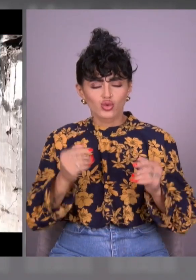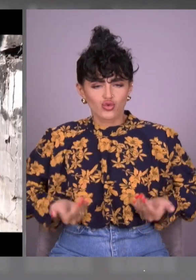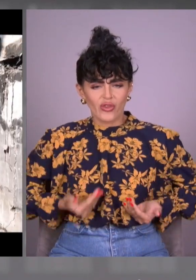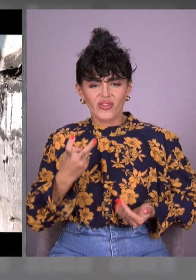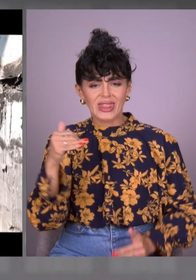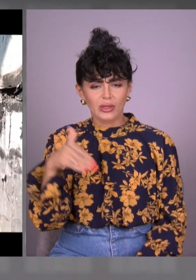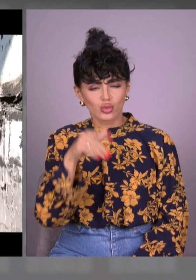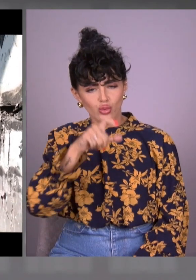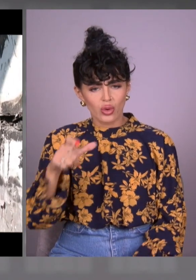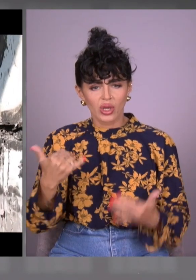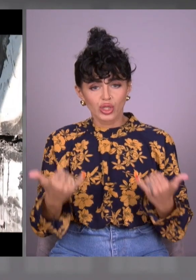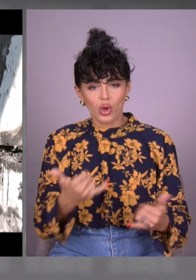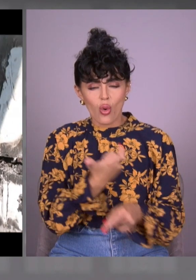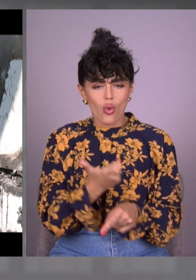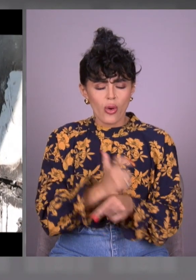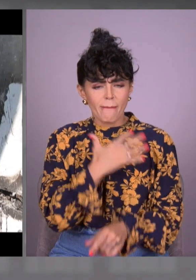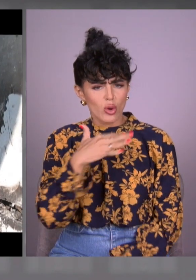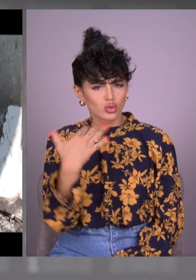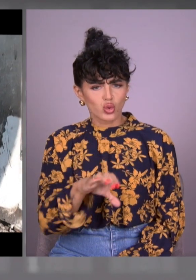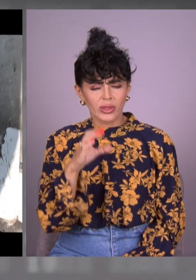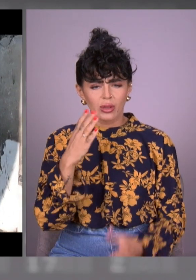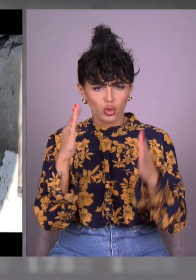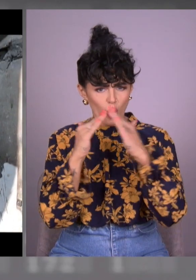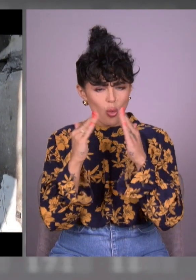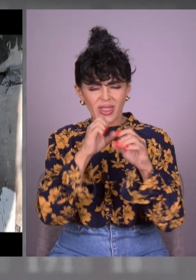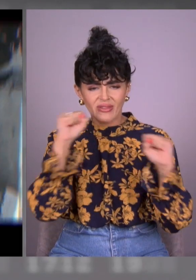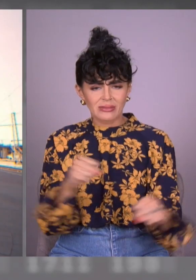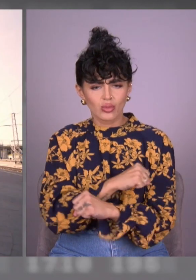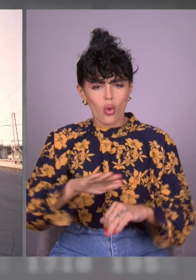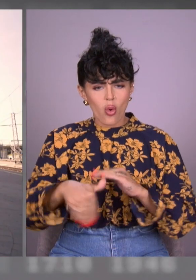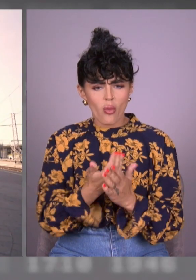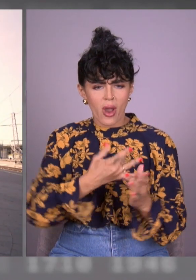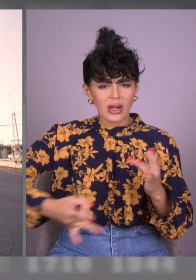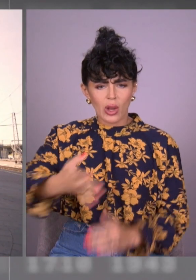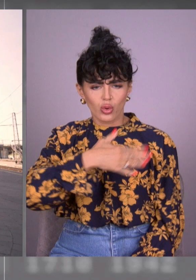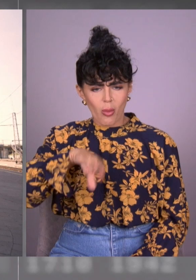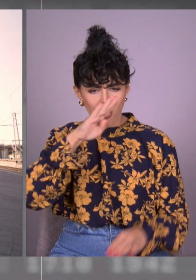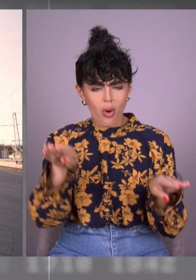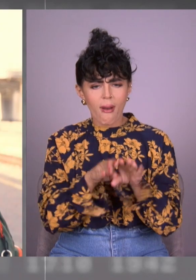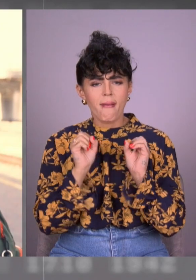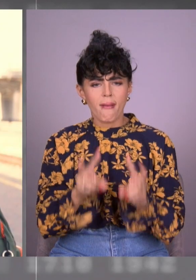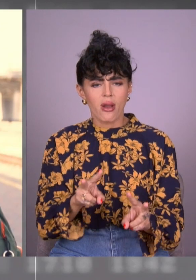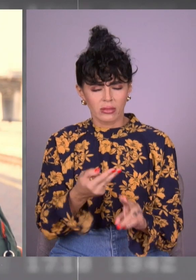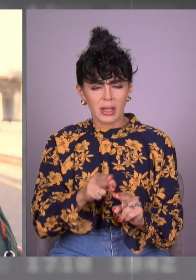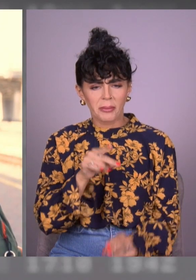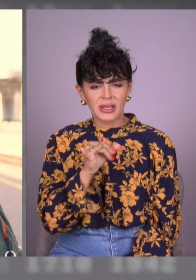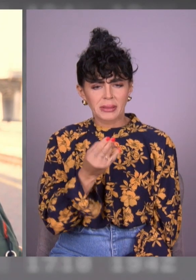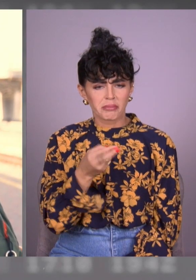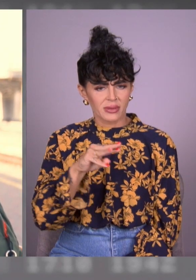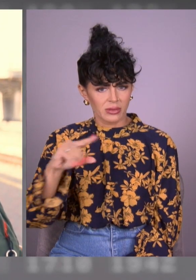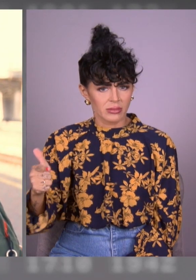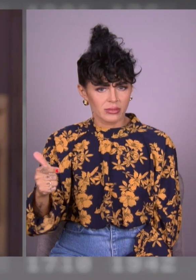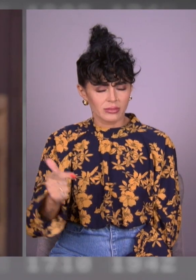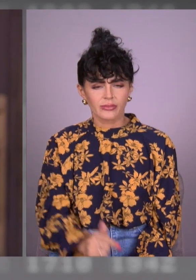Тепер кілька сотень будинків неможливо відновити, а район нагадує Прип'ять. На жаль, в наш будинок, як і всі інші,